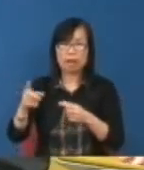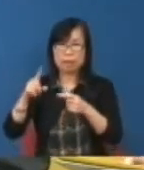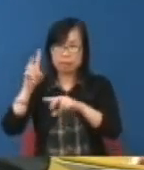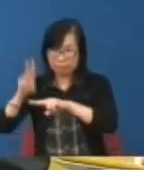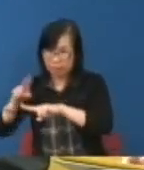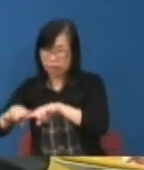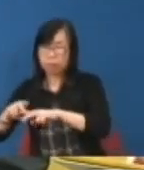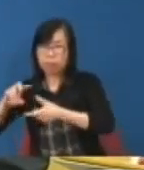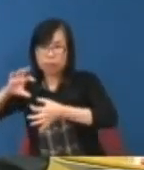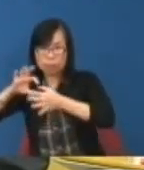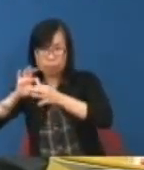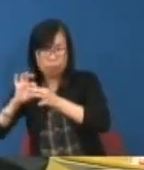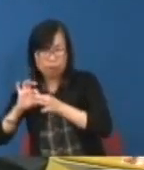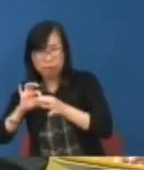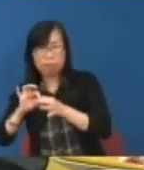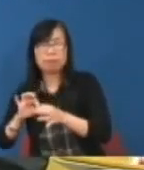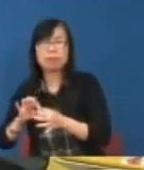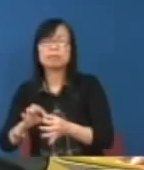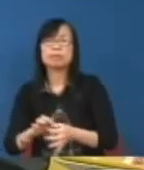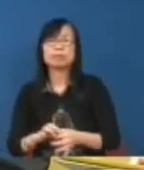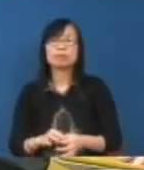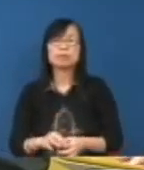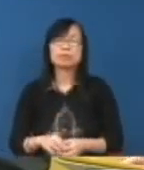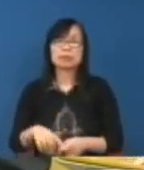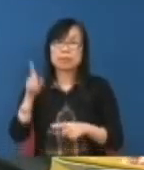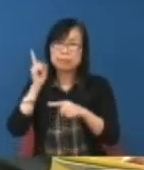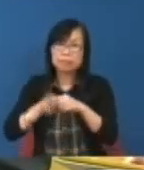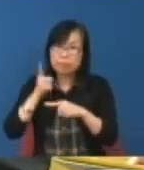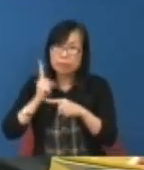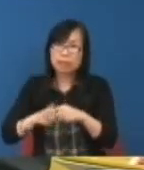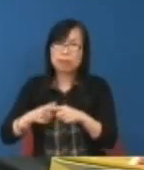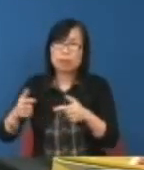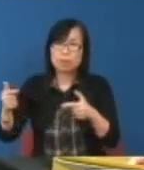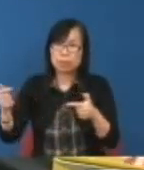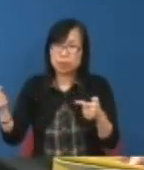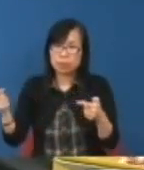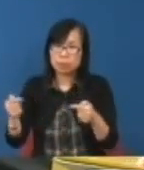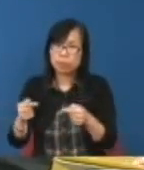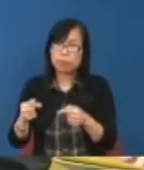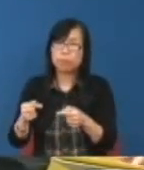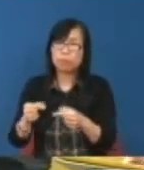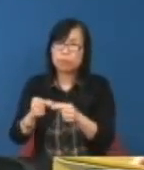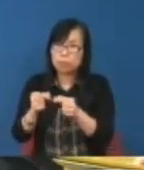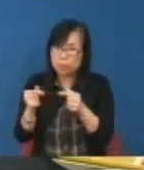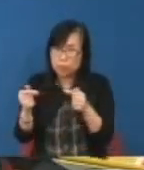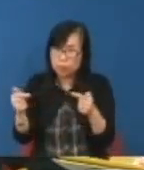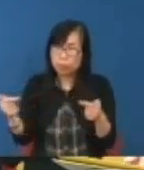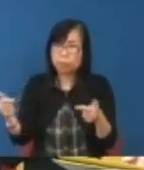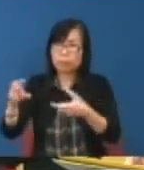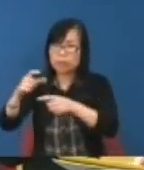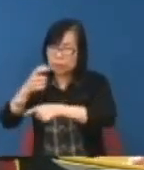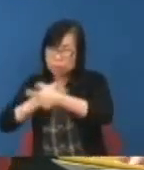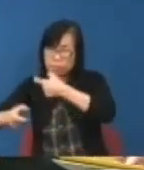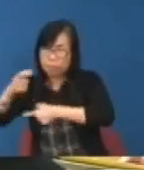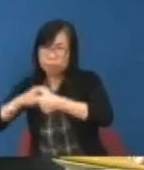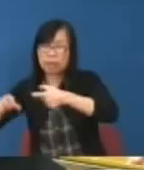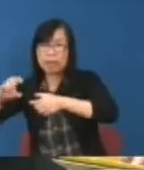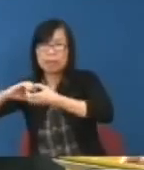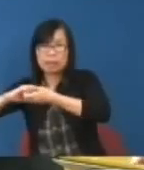咧，即係實際上面係越嚟越同某啲商界結合。咁所以其實佢哋提親嘅訴求